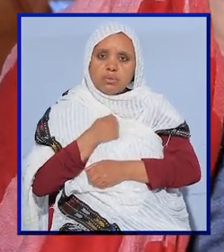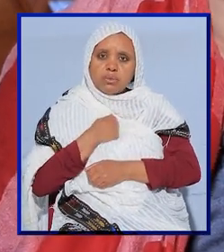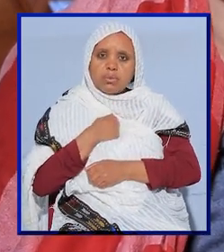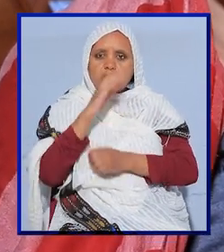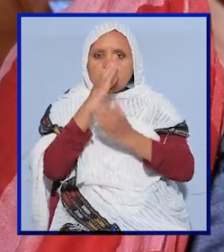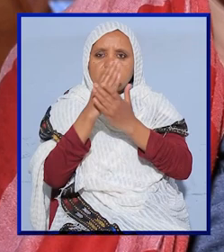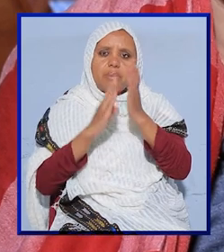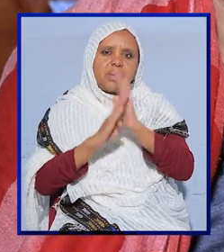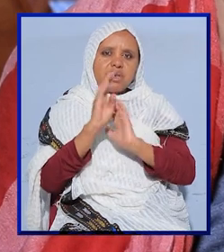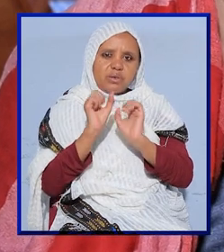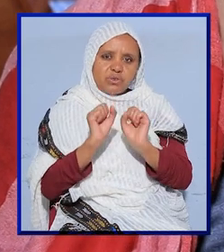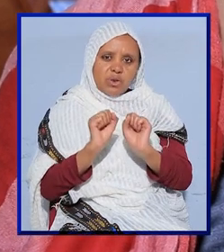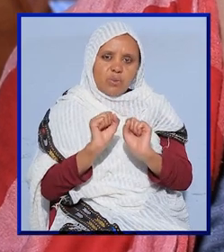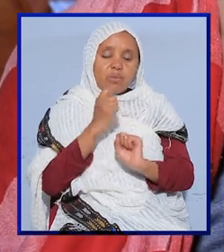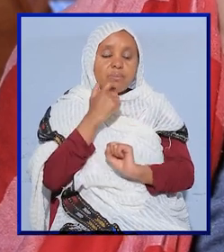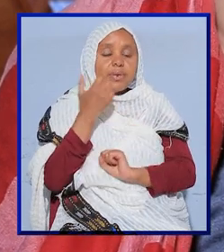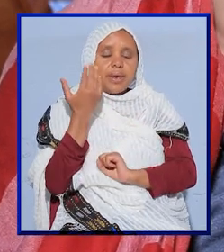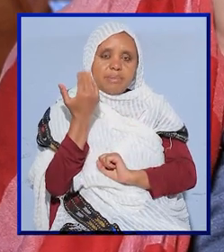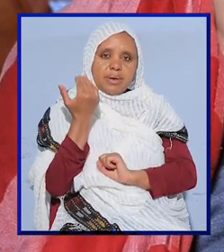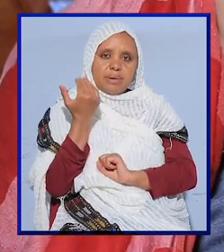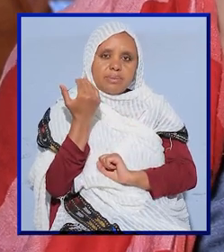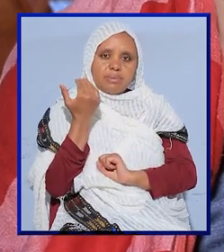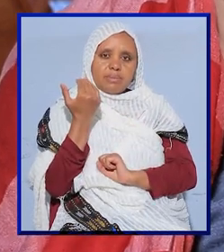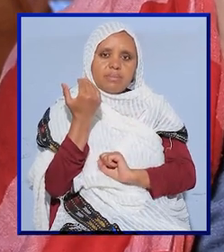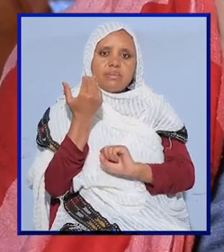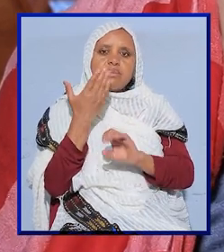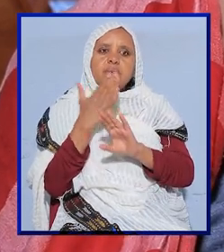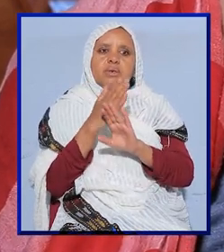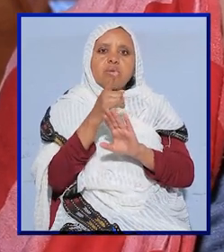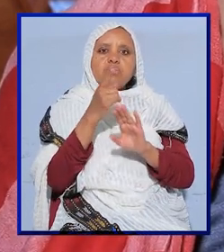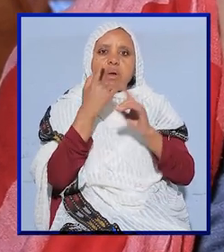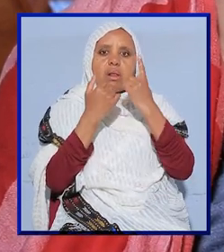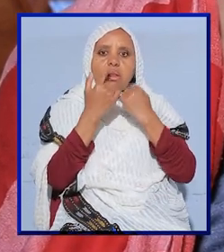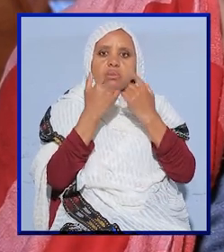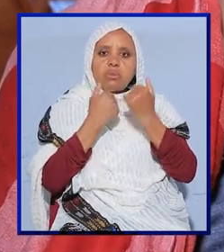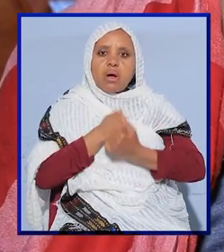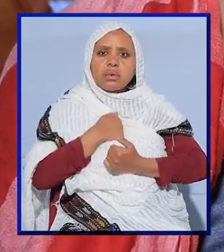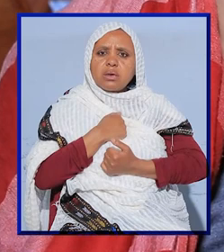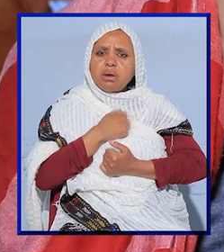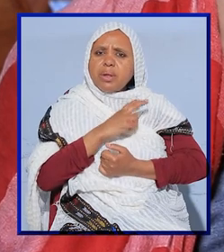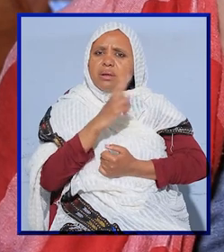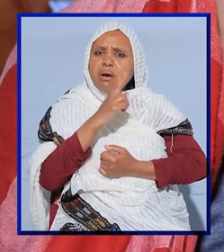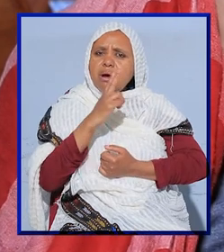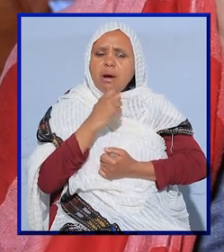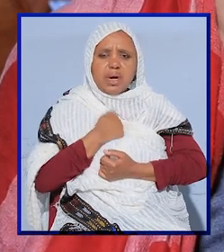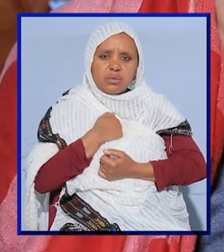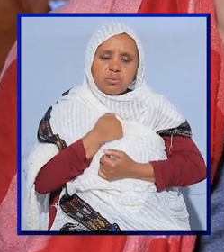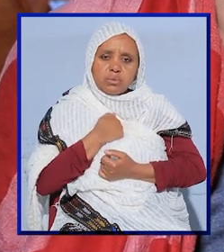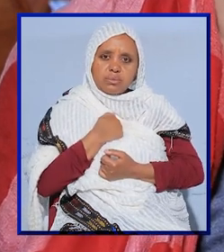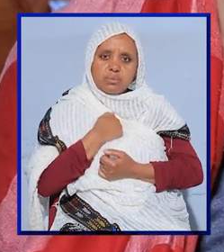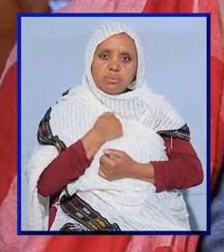ልጄን ማሳደግ እችላለሁ ብዬ ነበር ከዛ የእሷ ለቅሶውን ሀዘኔ በጣም በጣም